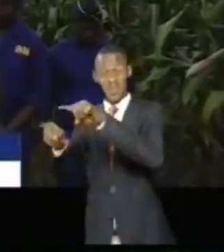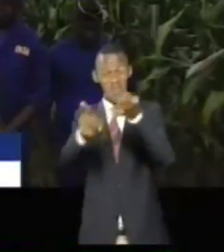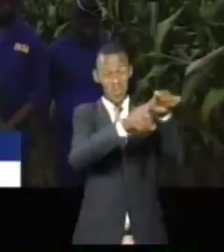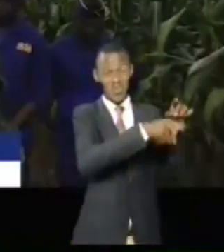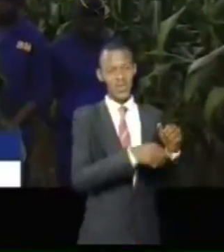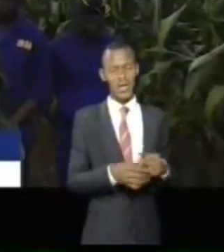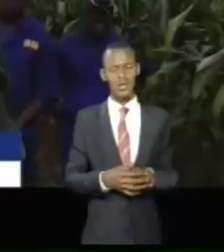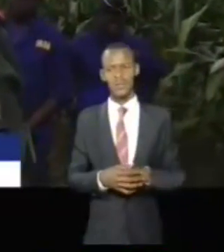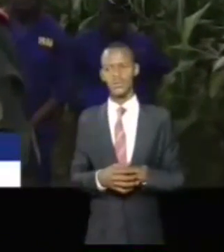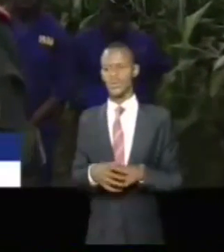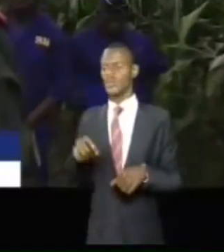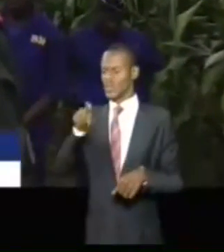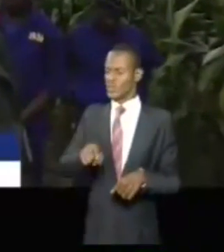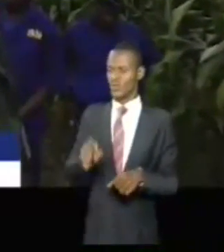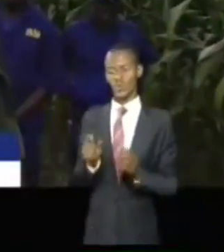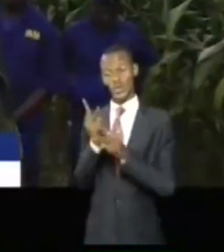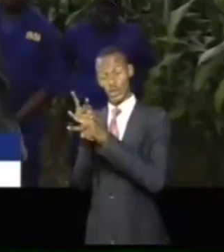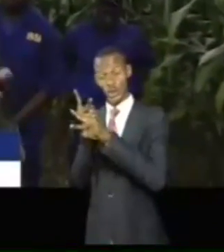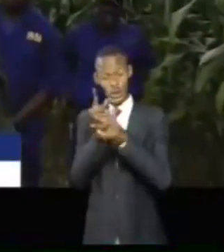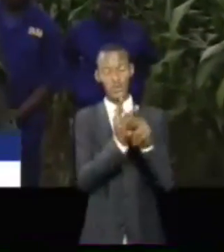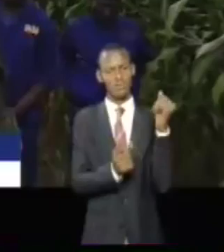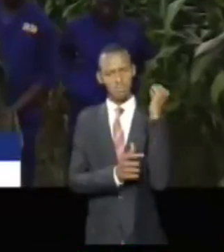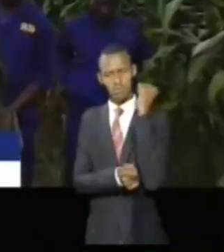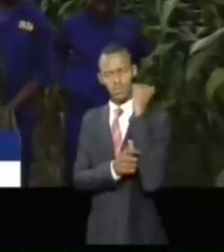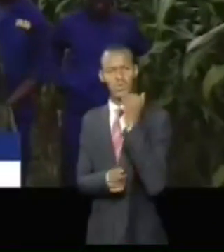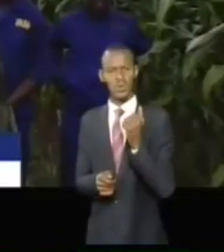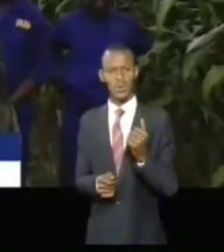Koundi dans le Bas-Congo, dans le Congo central. Nous allons développer la filière